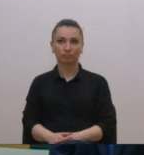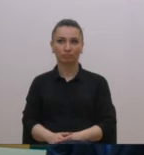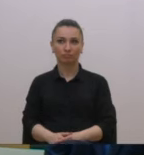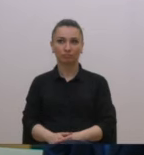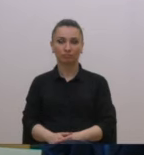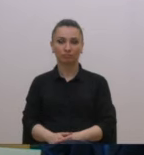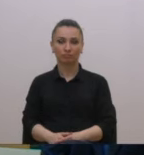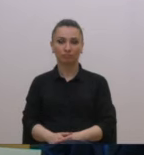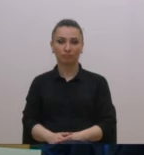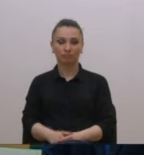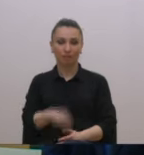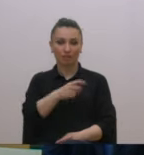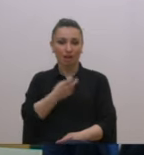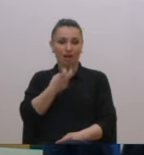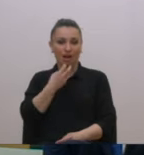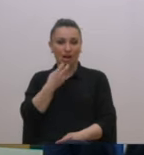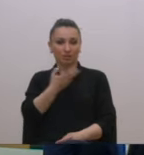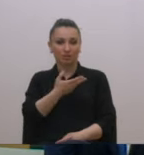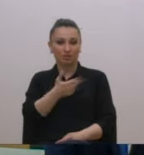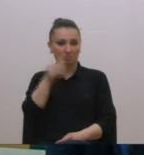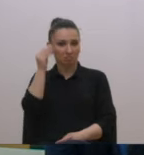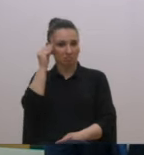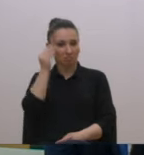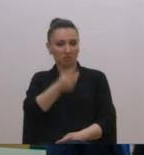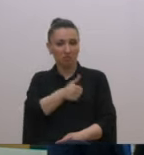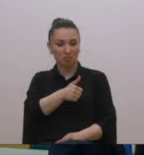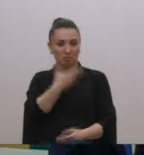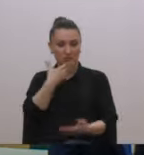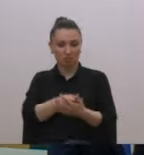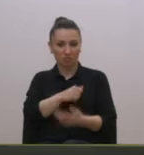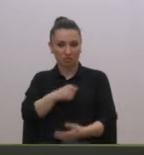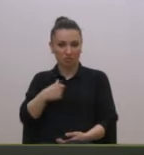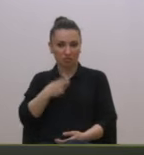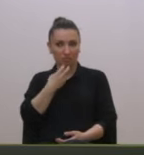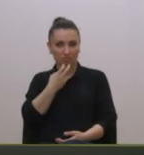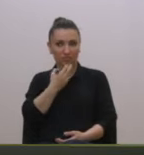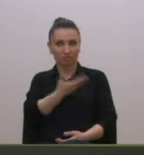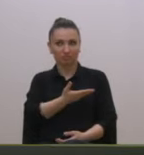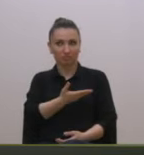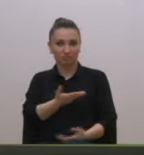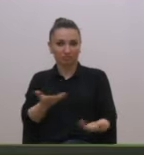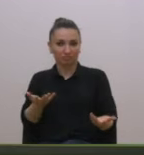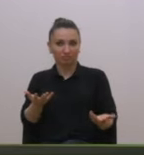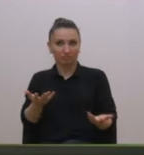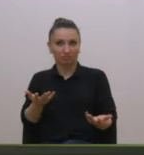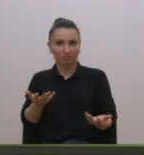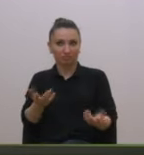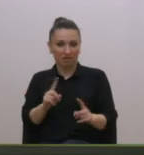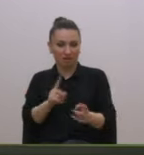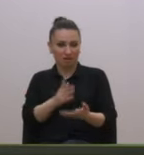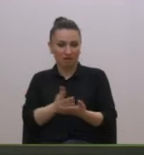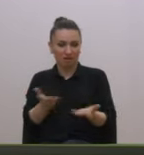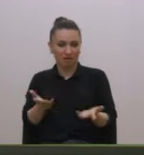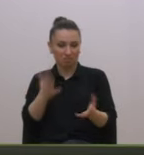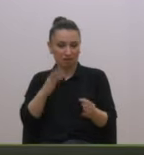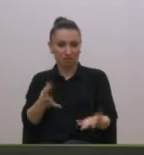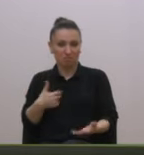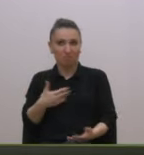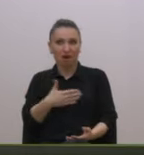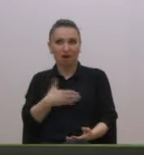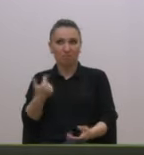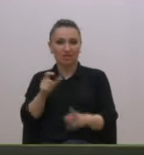ა თარო გეცინებათ, ეს რატო რანაირ დამოკიდებულებაა საქართველოს? თან გეცინებათ, აი და არის მართლა. ხა არ მინდა